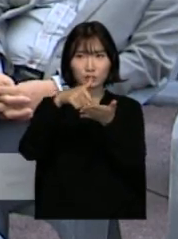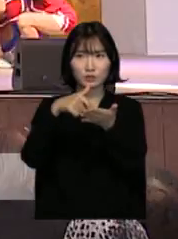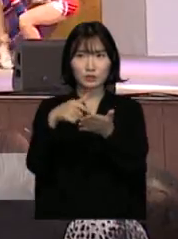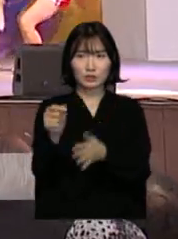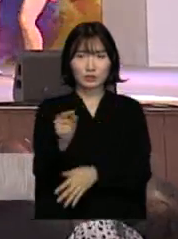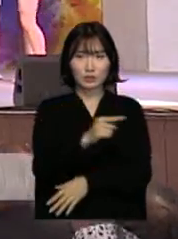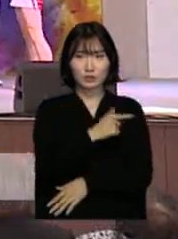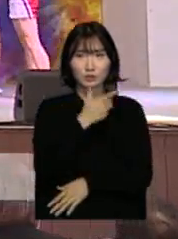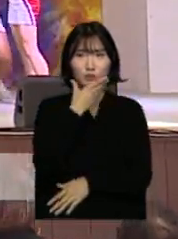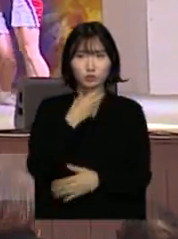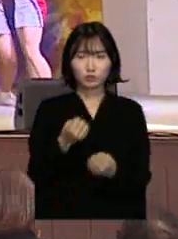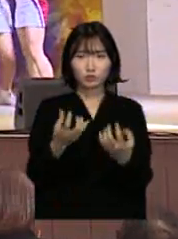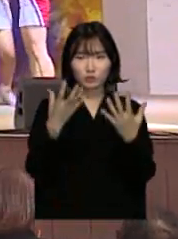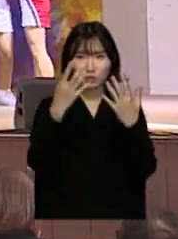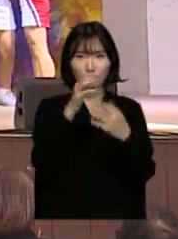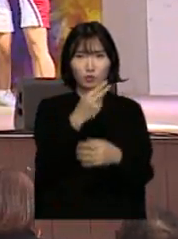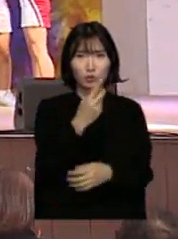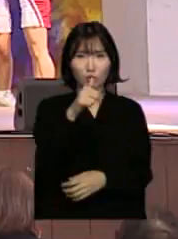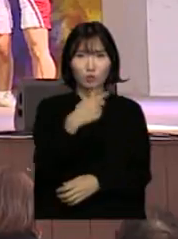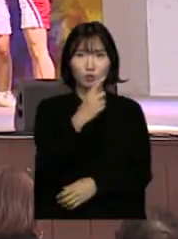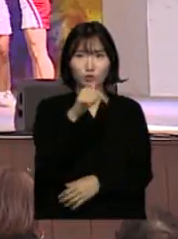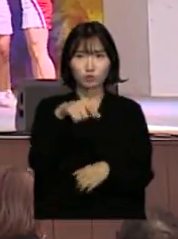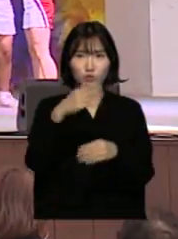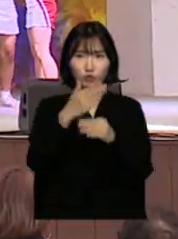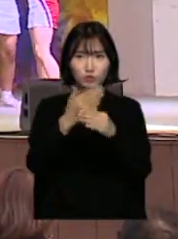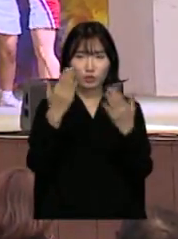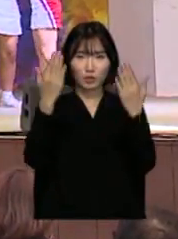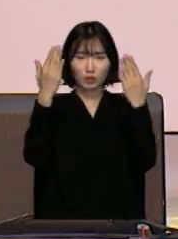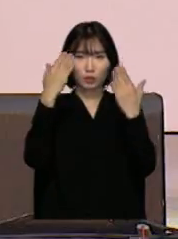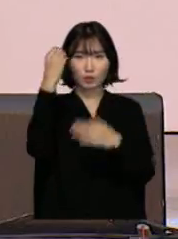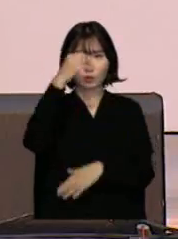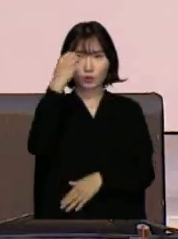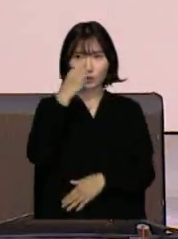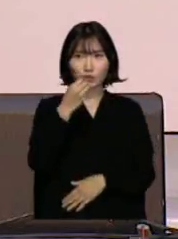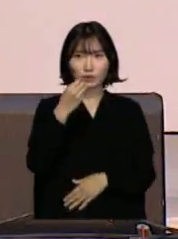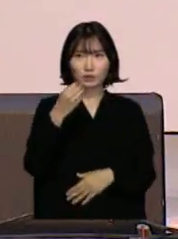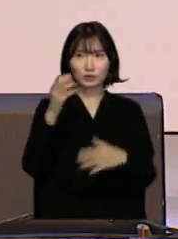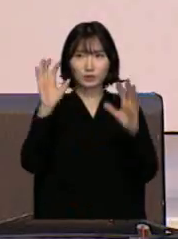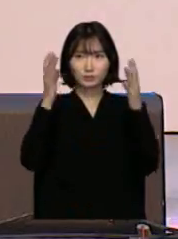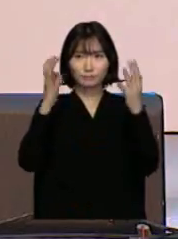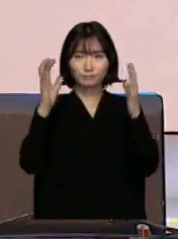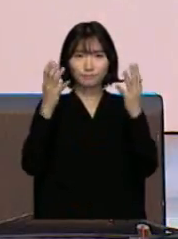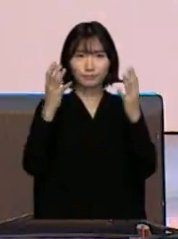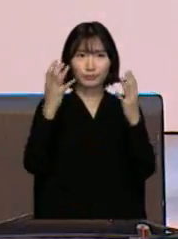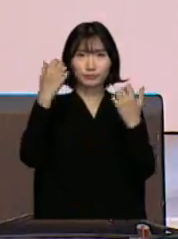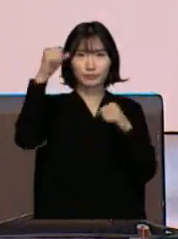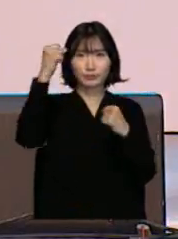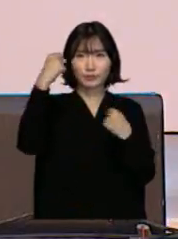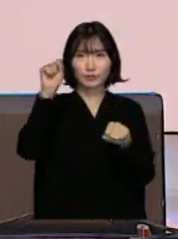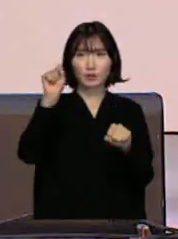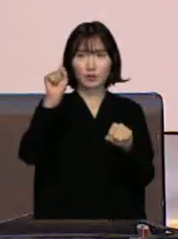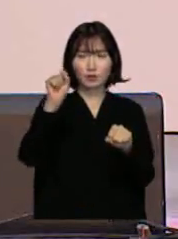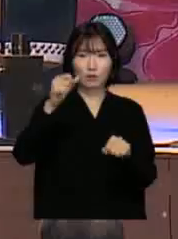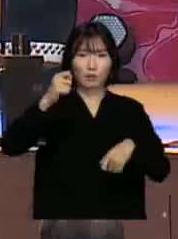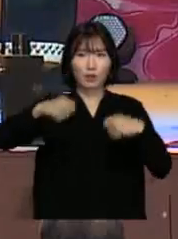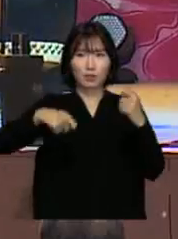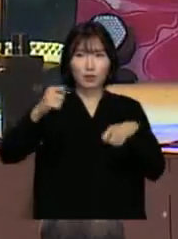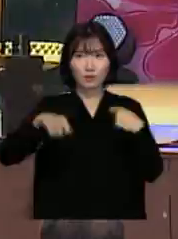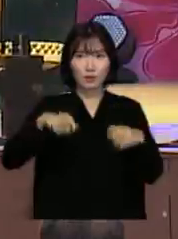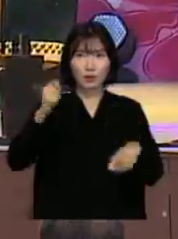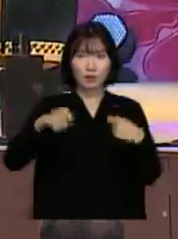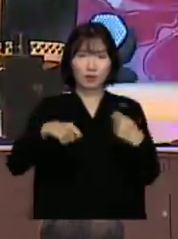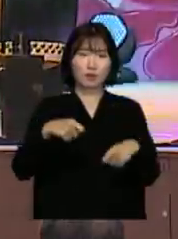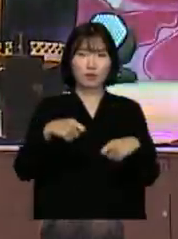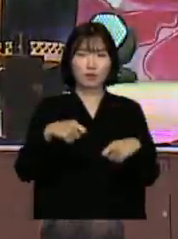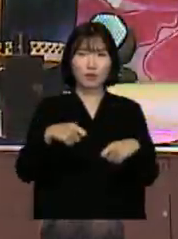하나입니다. 용곡중학교 학생들의 고난도 치어리딩과 불을 내뿜는 화려한 대북 난타 공연이